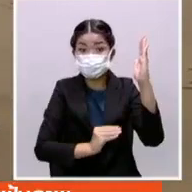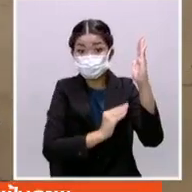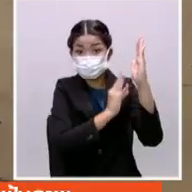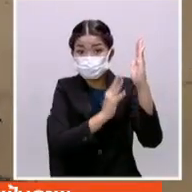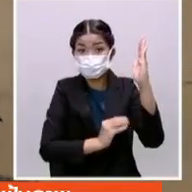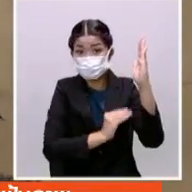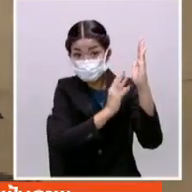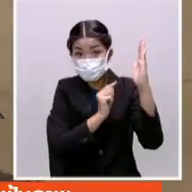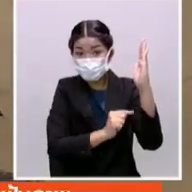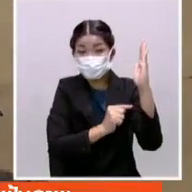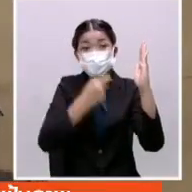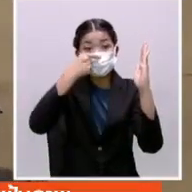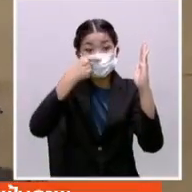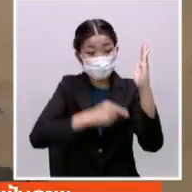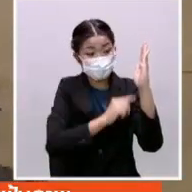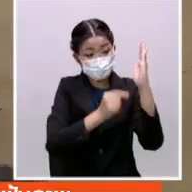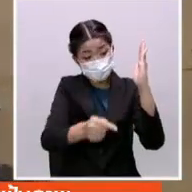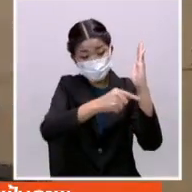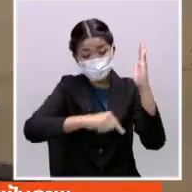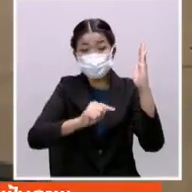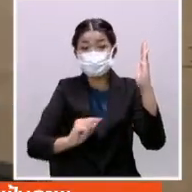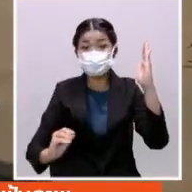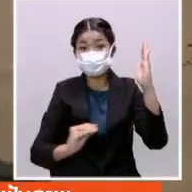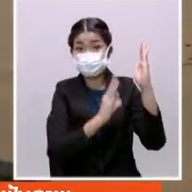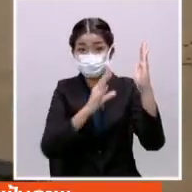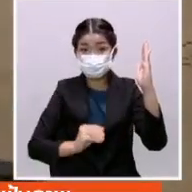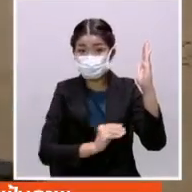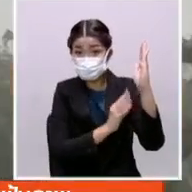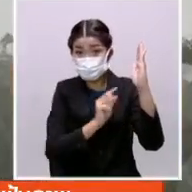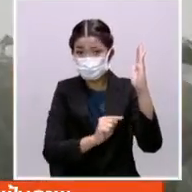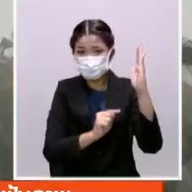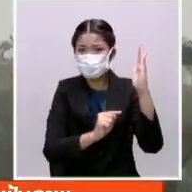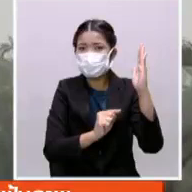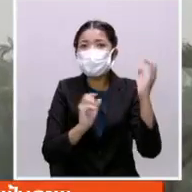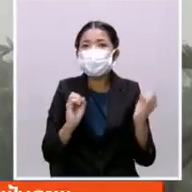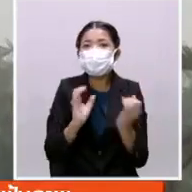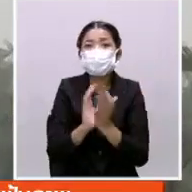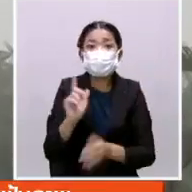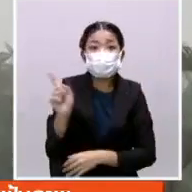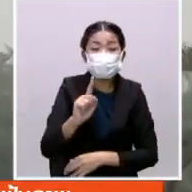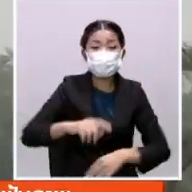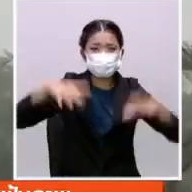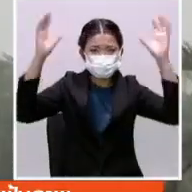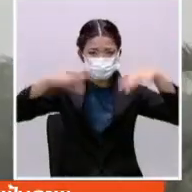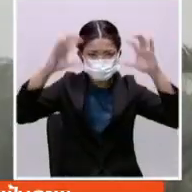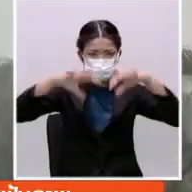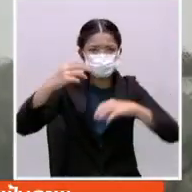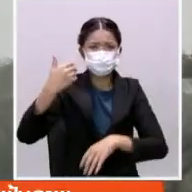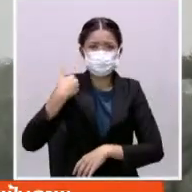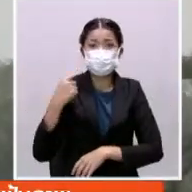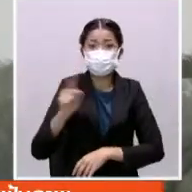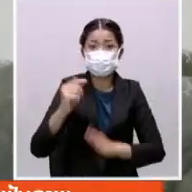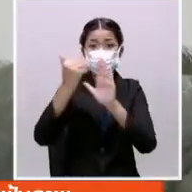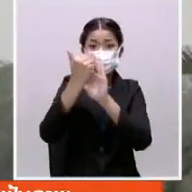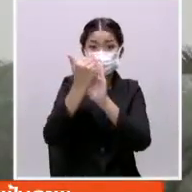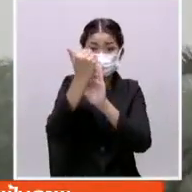คลุมทะเลอันดามันประเทศไทยและอ่าวไทยมีกำลังแรงขึ้นนะครับลักษณะแบบนี้เองครับทำให้มีฝนตกหนักบางแห่งบริเว